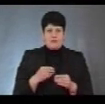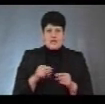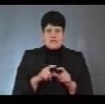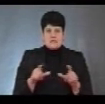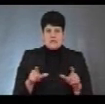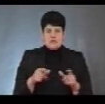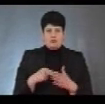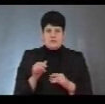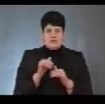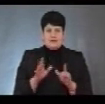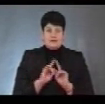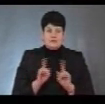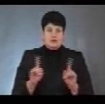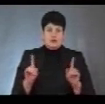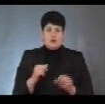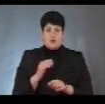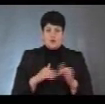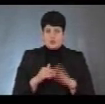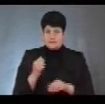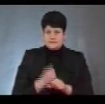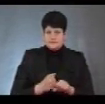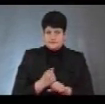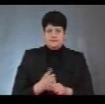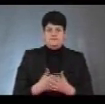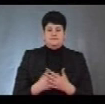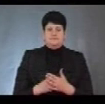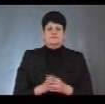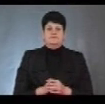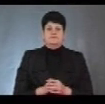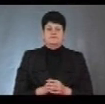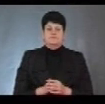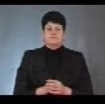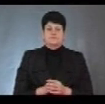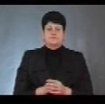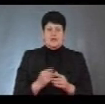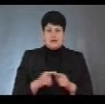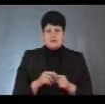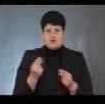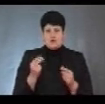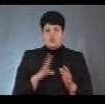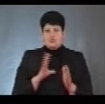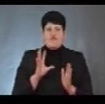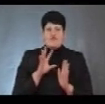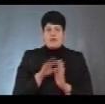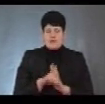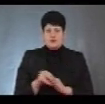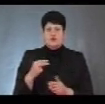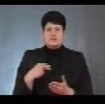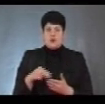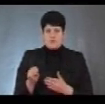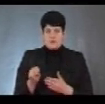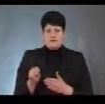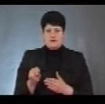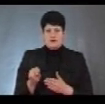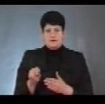які є ексклюзивні, ручної роботи. І Ці гроші було вкладено на закупівлю у